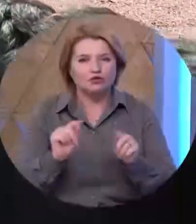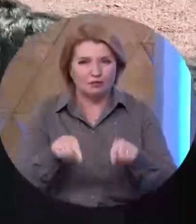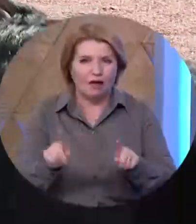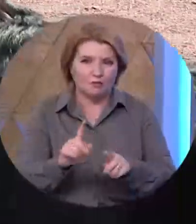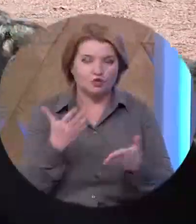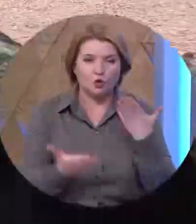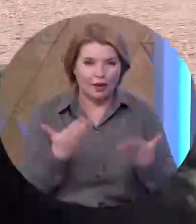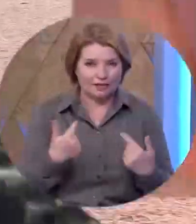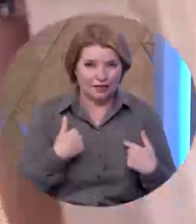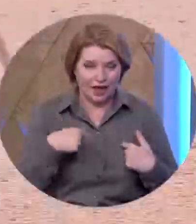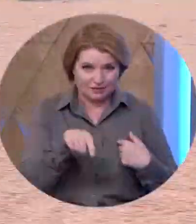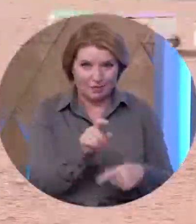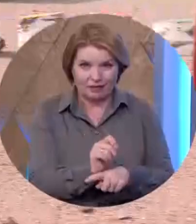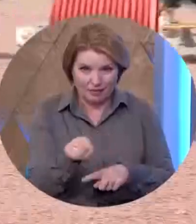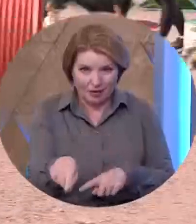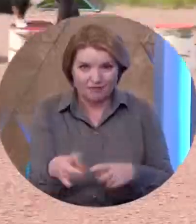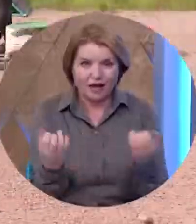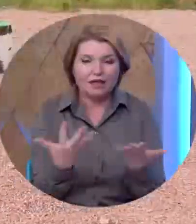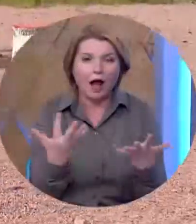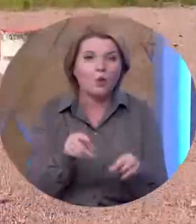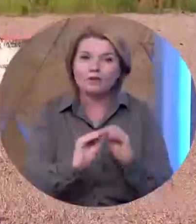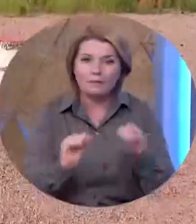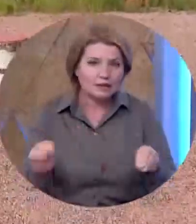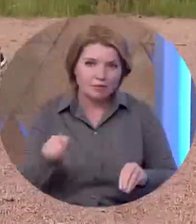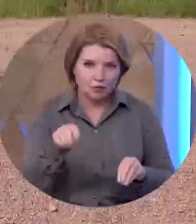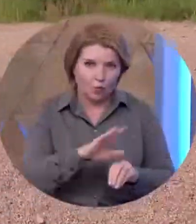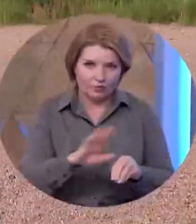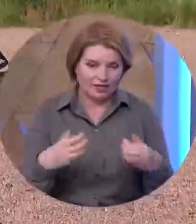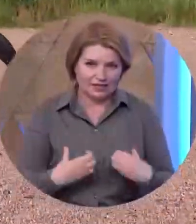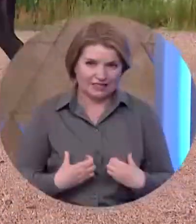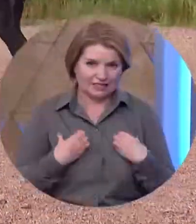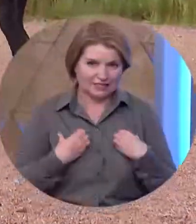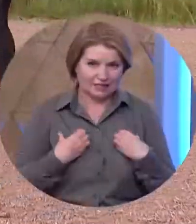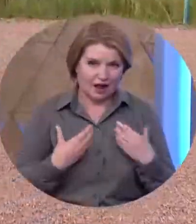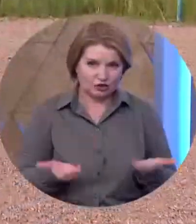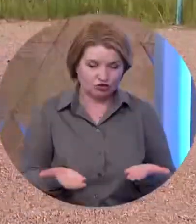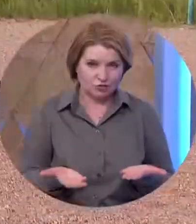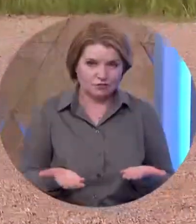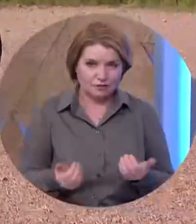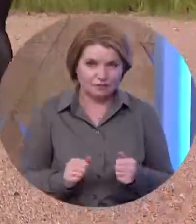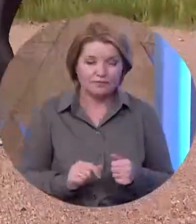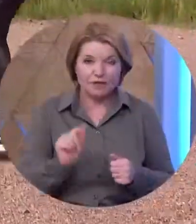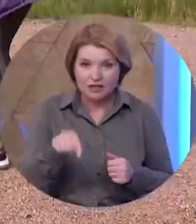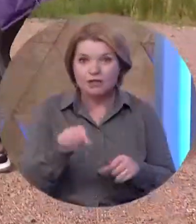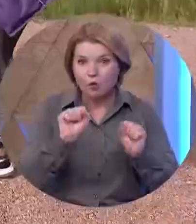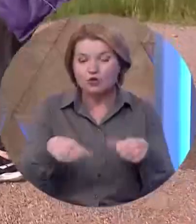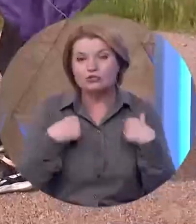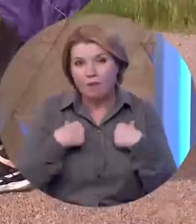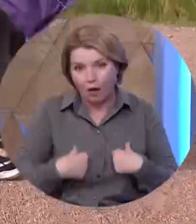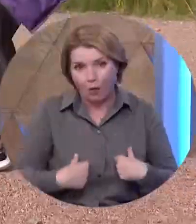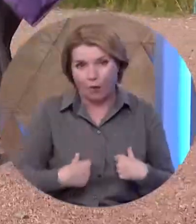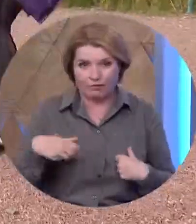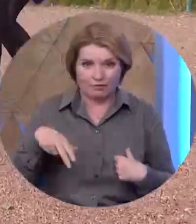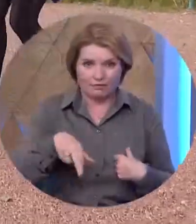я тебя направляю на какой-то предмет, он не страшный, он не взорвется, он тебя не покусает, и ты спокойно можешь к этому